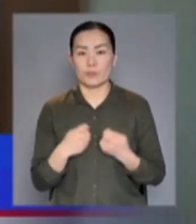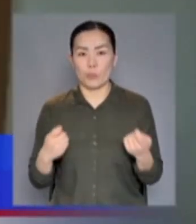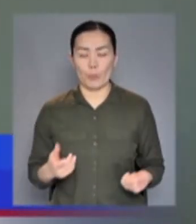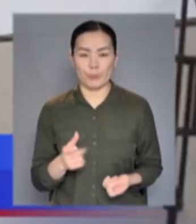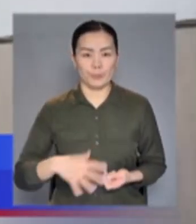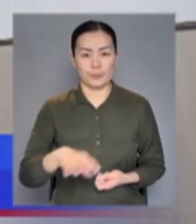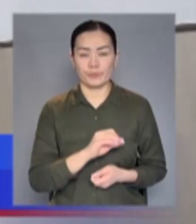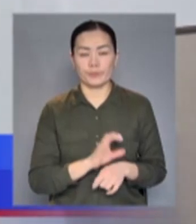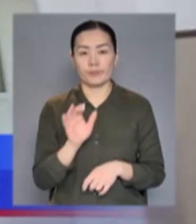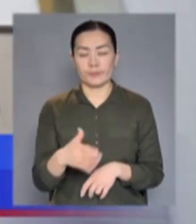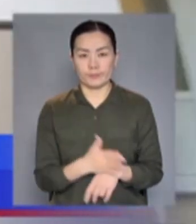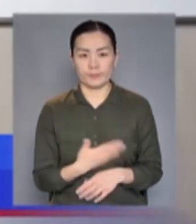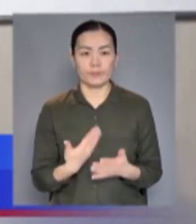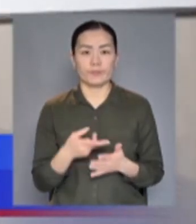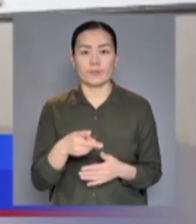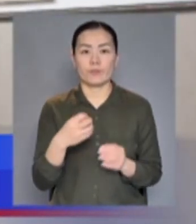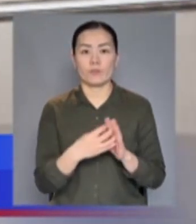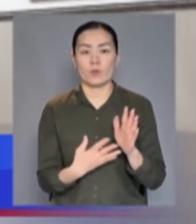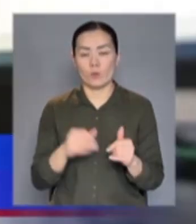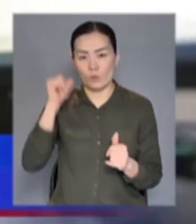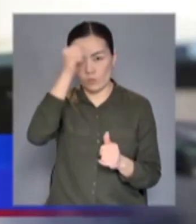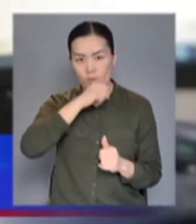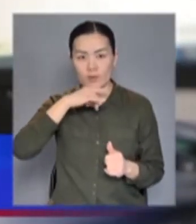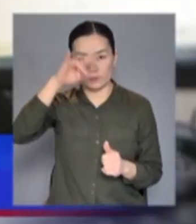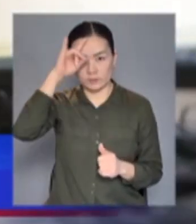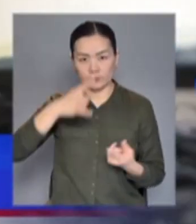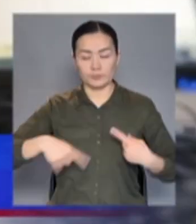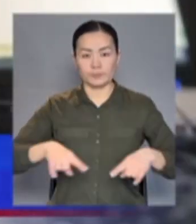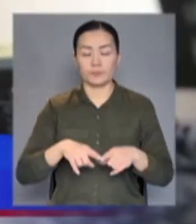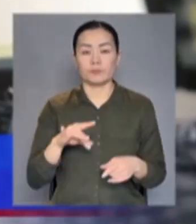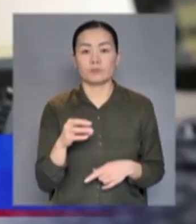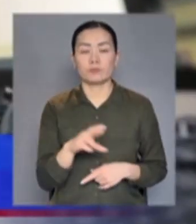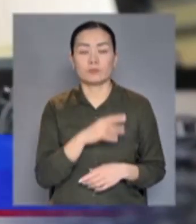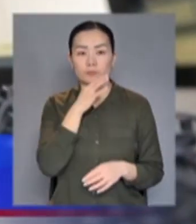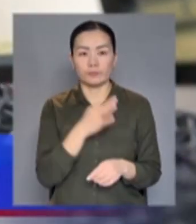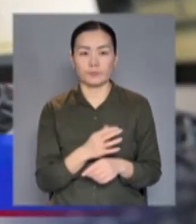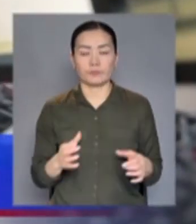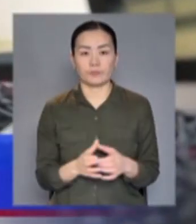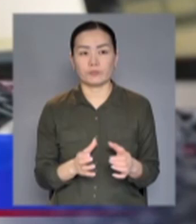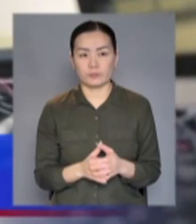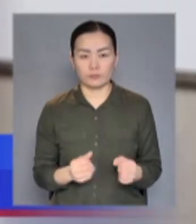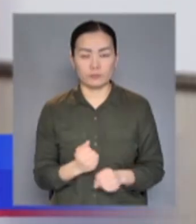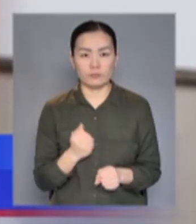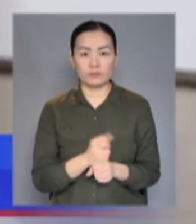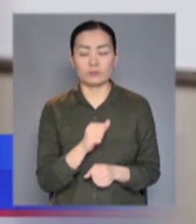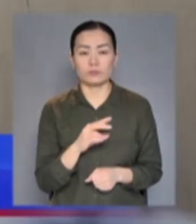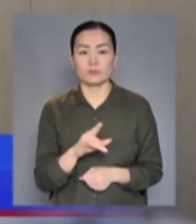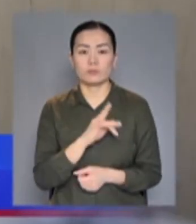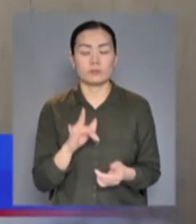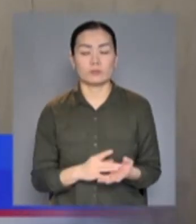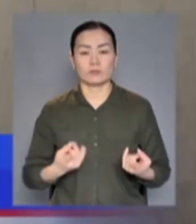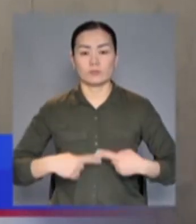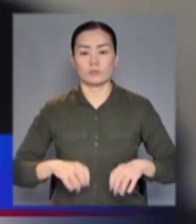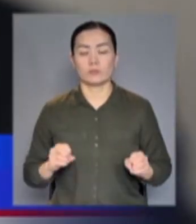көзқарақты көрерменге жол тартты. Мәселен, 2019 жылы Қазақстан Республикалық телерадио корпорациясы акционерлік қоғамы Атырау облыстық